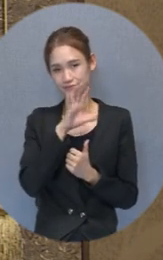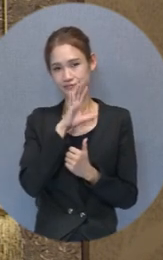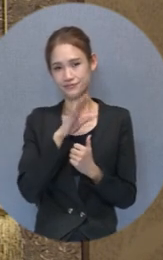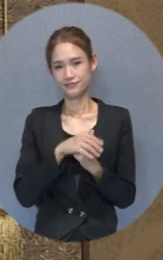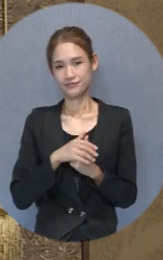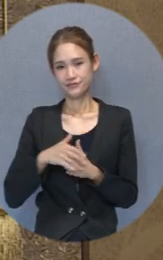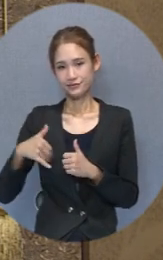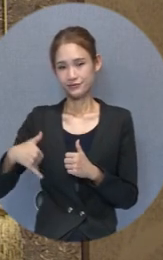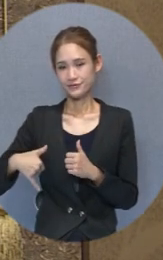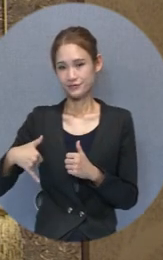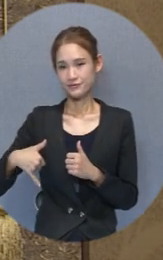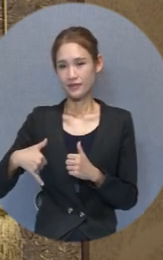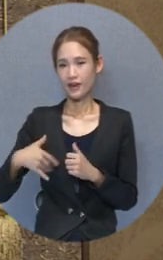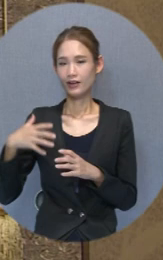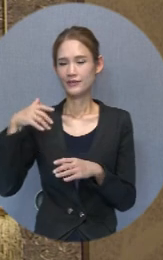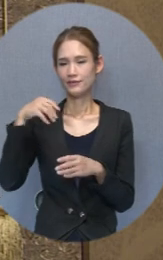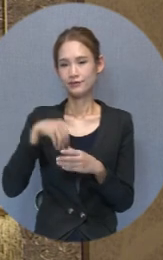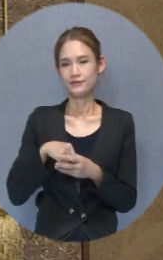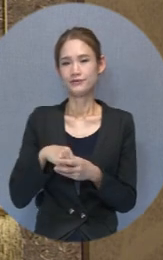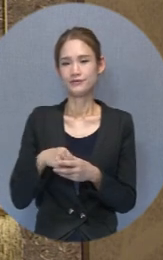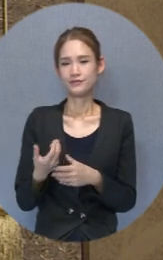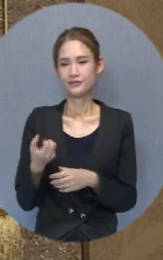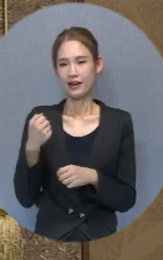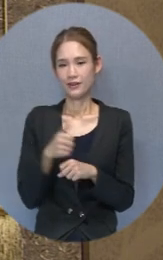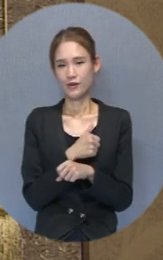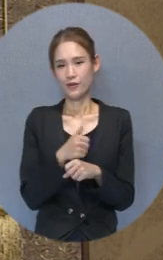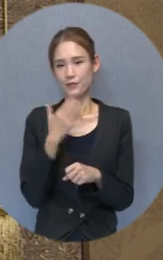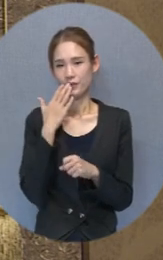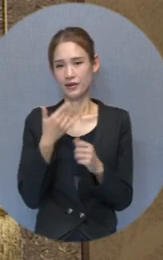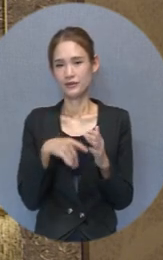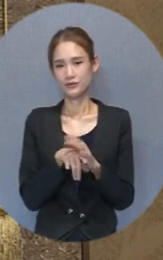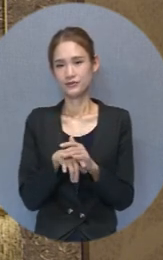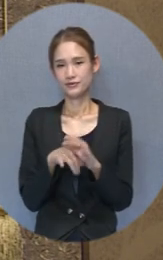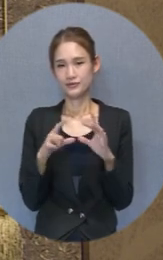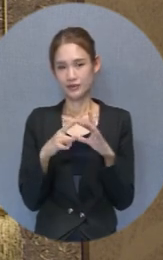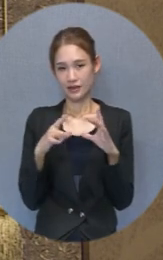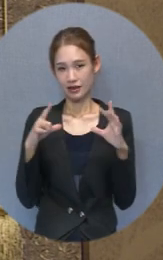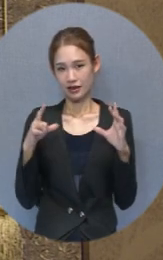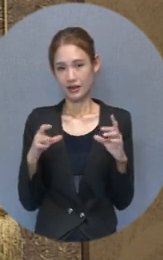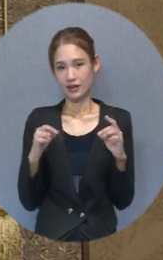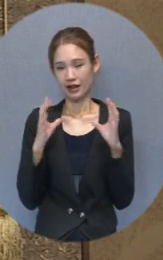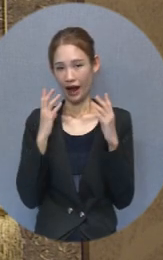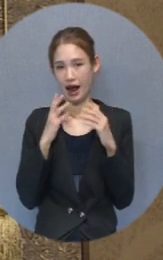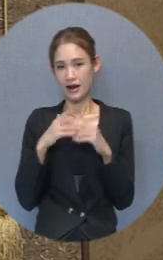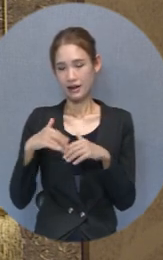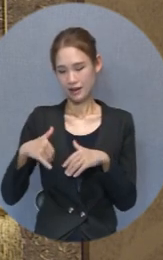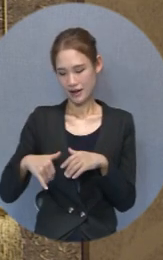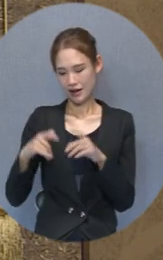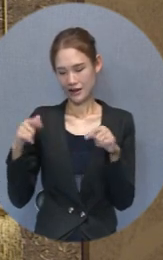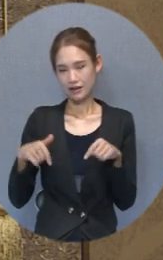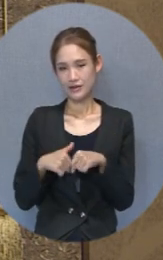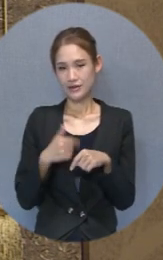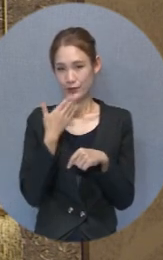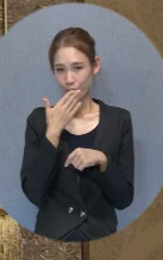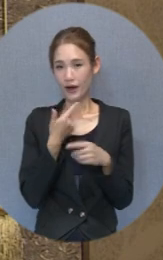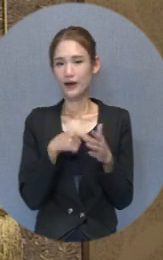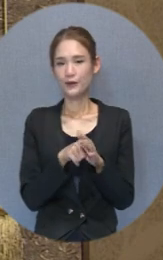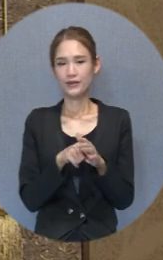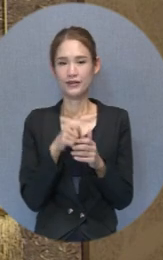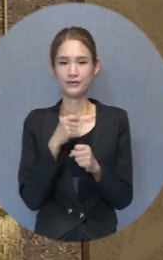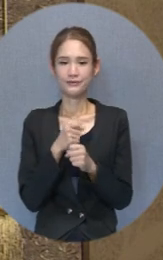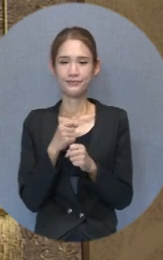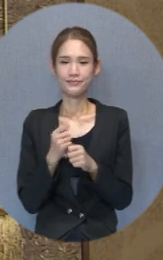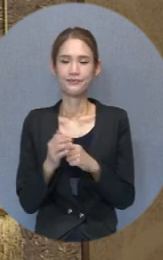저희가 가방에 네. 넣어서 갖고 다닐 수 있게끔 이제 사이즈도 아이들 가방에 넣을 수 있는 사이즈로 만들었고요.